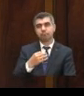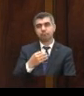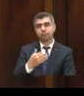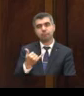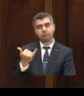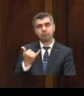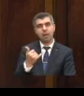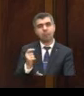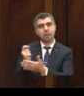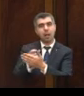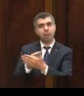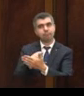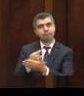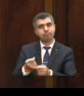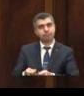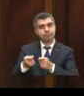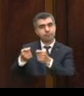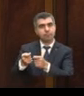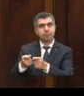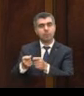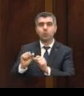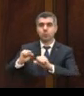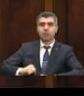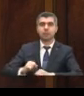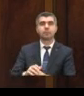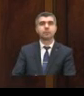الطلب يلقى إقبال عندكم.